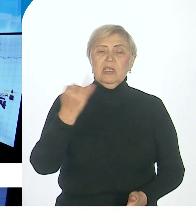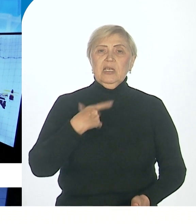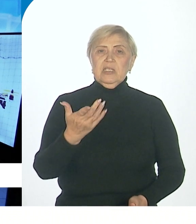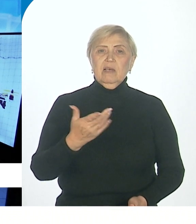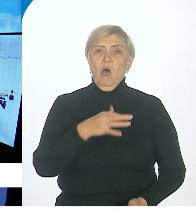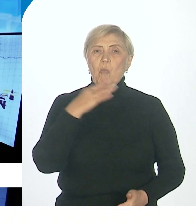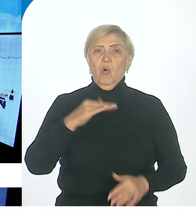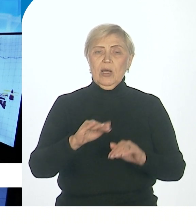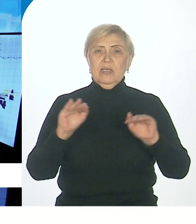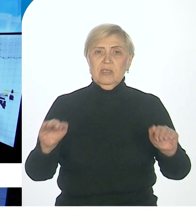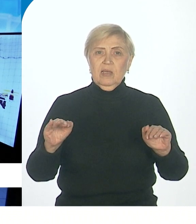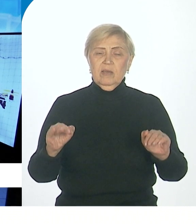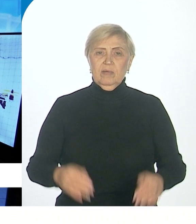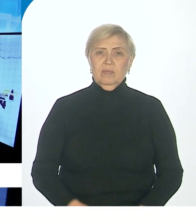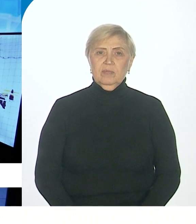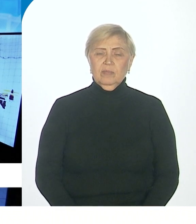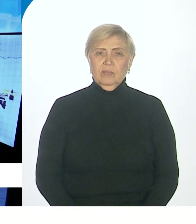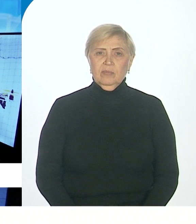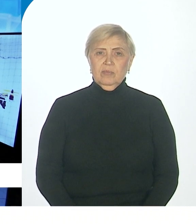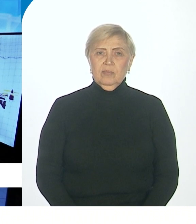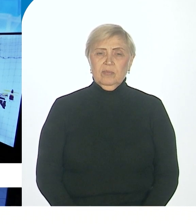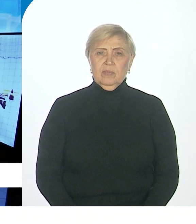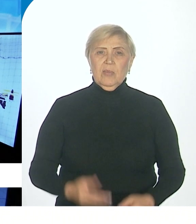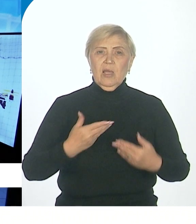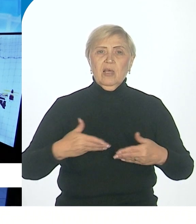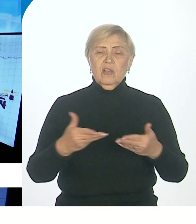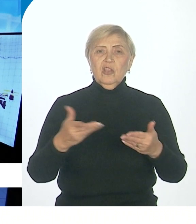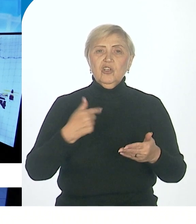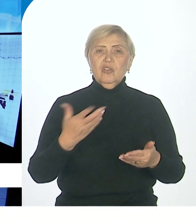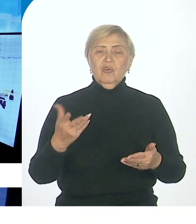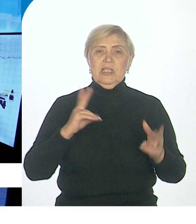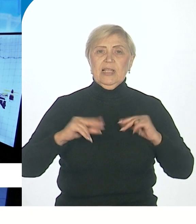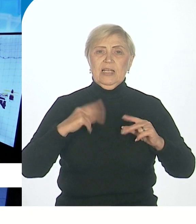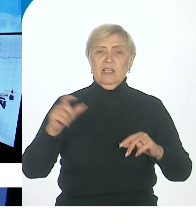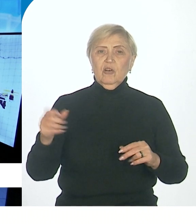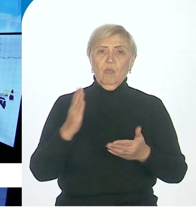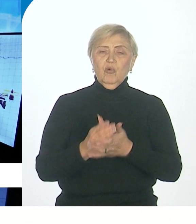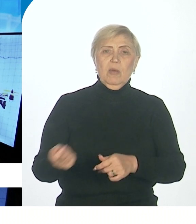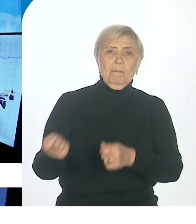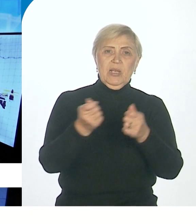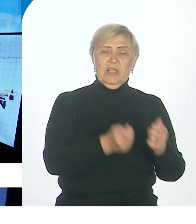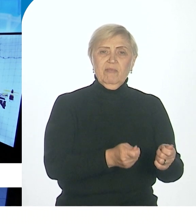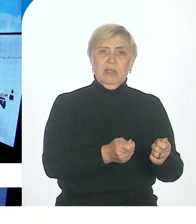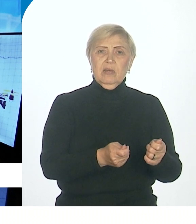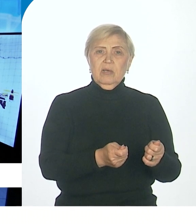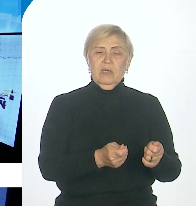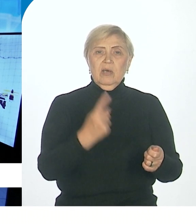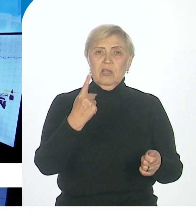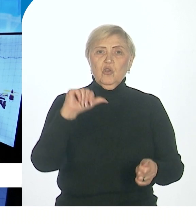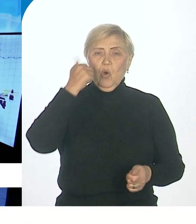больше? Наши тренеры будут в каждый опорный центр передавать набор